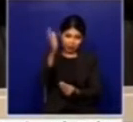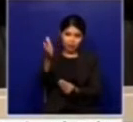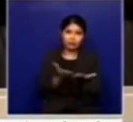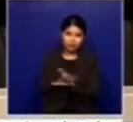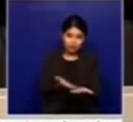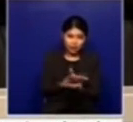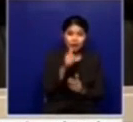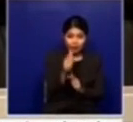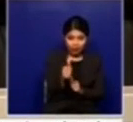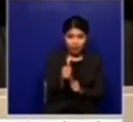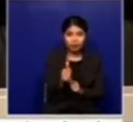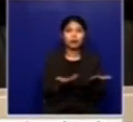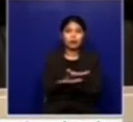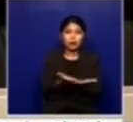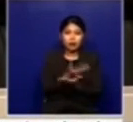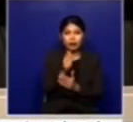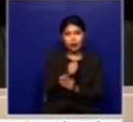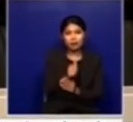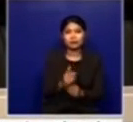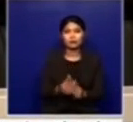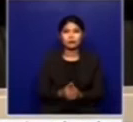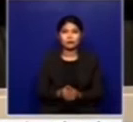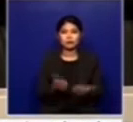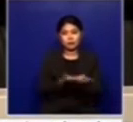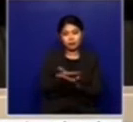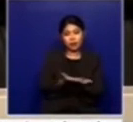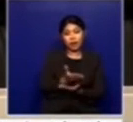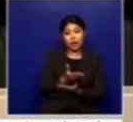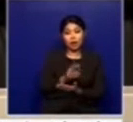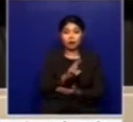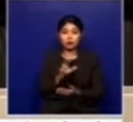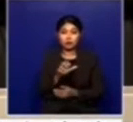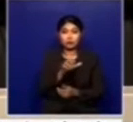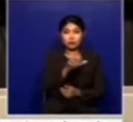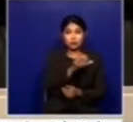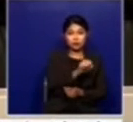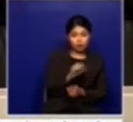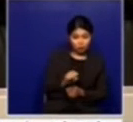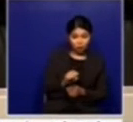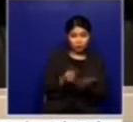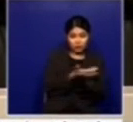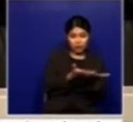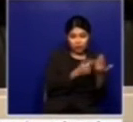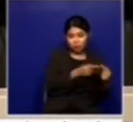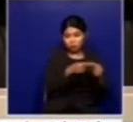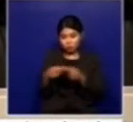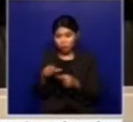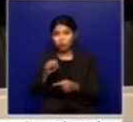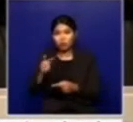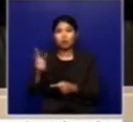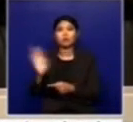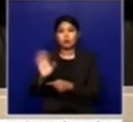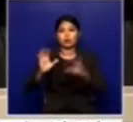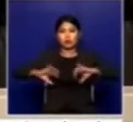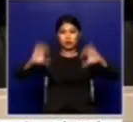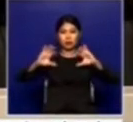และการพิจารณานั้นก็ไม่ต้องพิจารณาในสภาผู้แทนราษฎรแล้วส่งไปยังวุฒิสภาแต่รัฐบาลจะขอให้พิจารณา